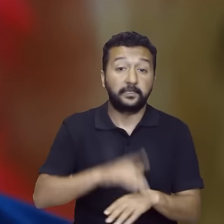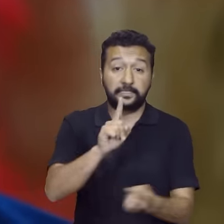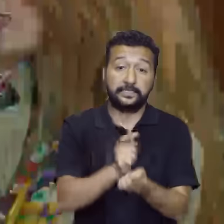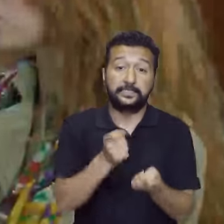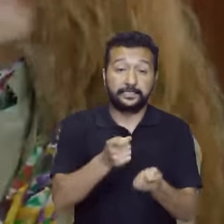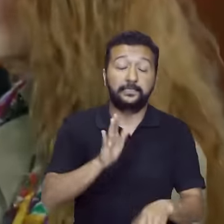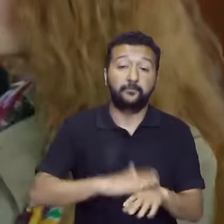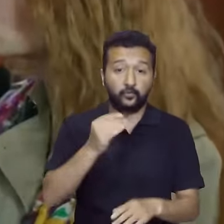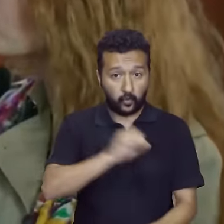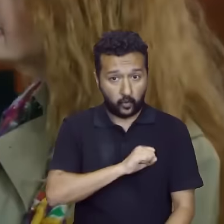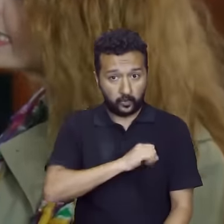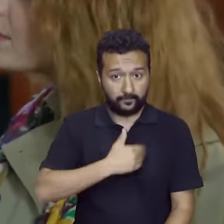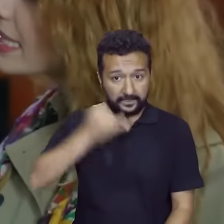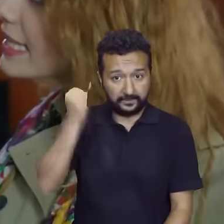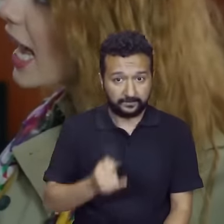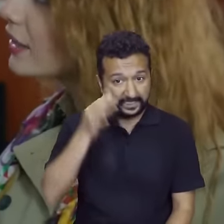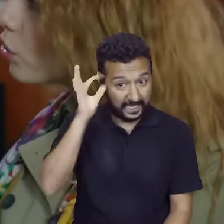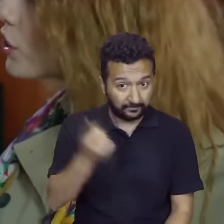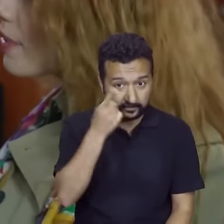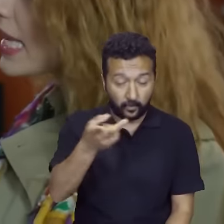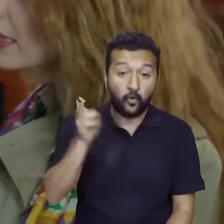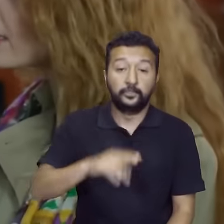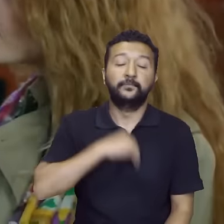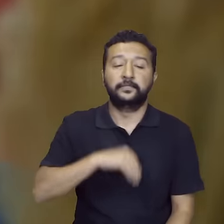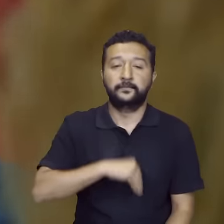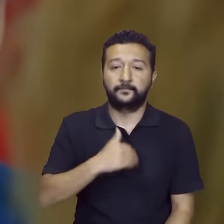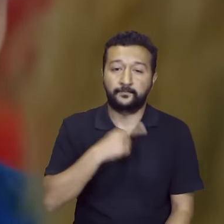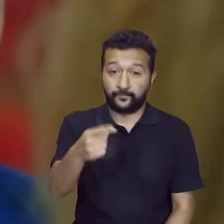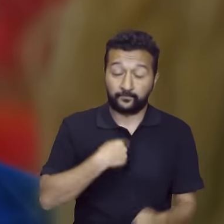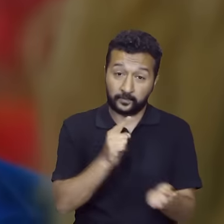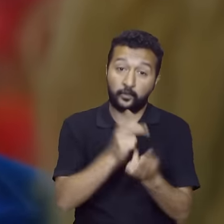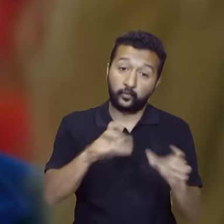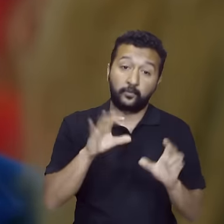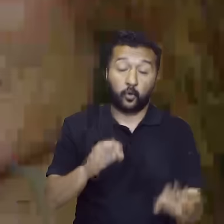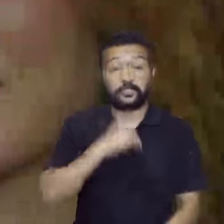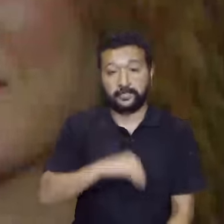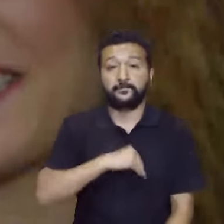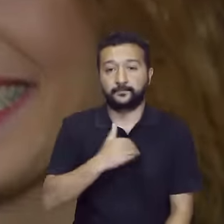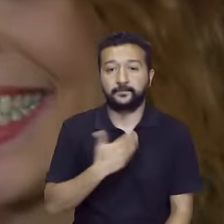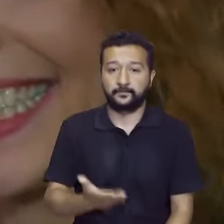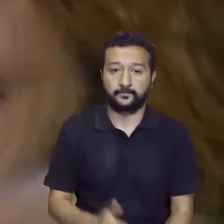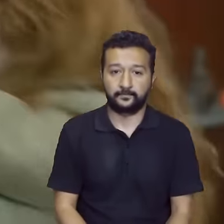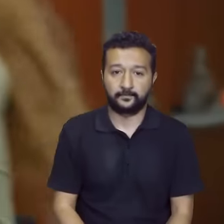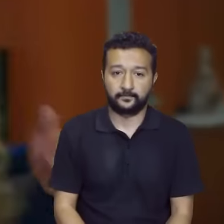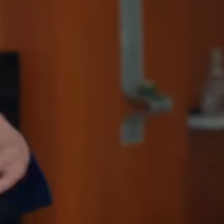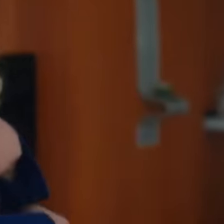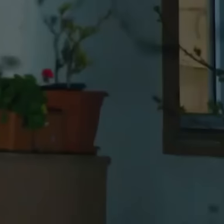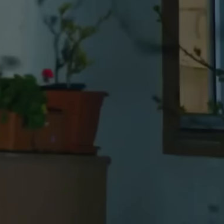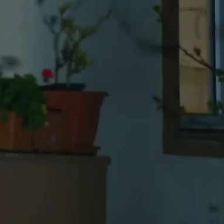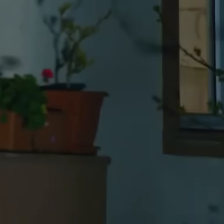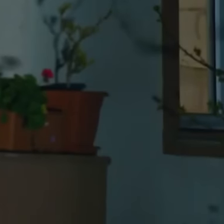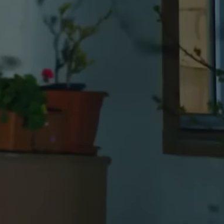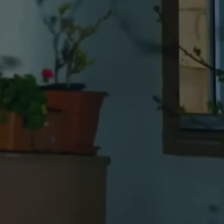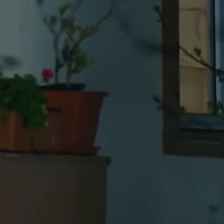ikna edemeyecektim. Çok korkuttun beni, deli misin sen? Öleceğim sandım. Sen bana küsünce ben de öyle sanmıştım. Itır